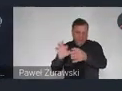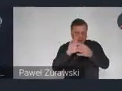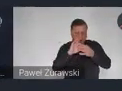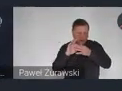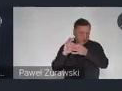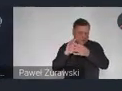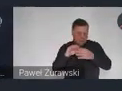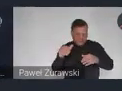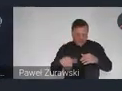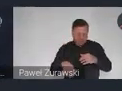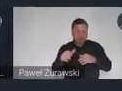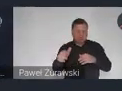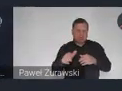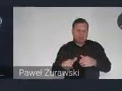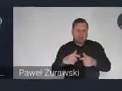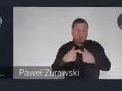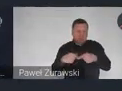zadanie